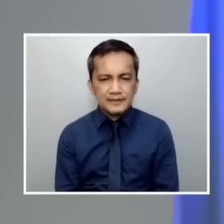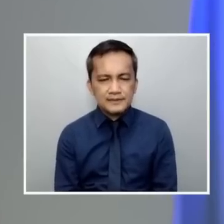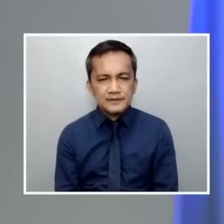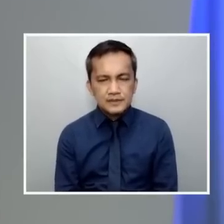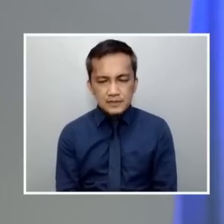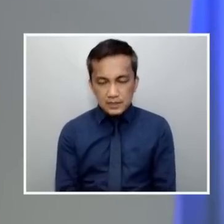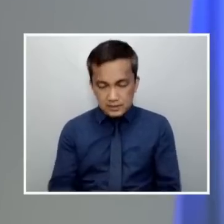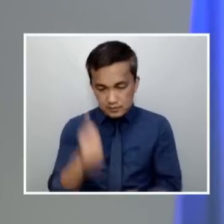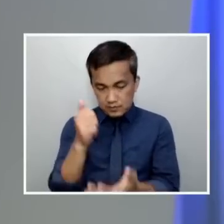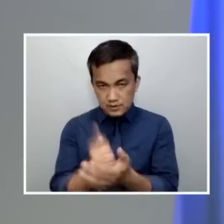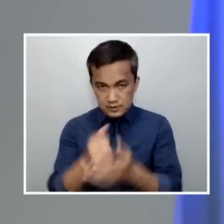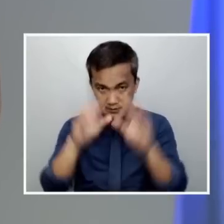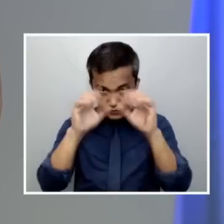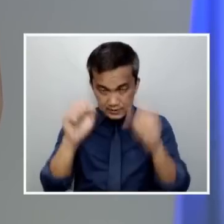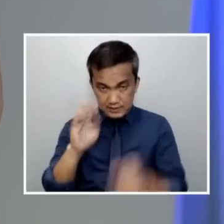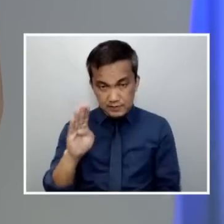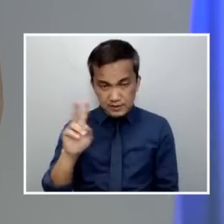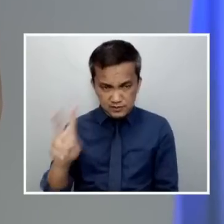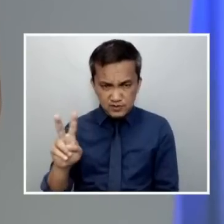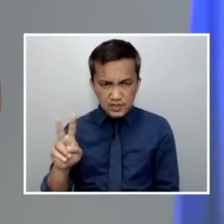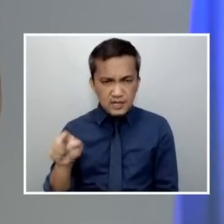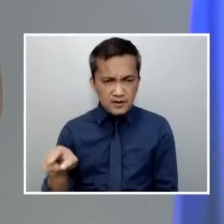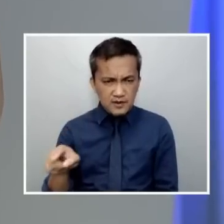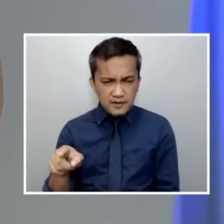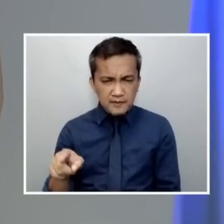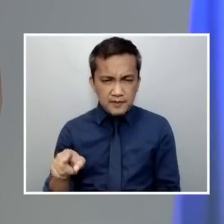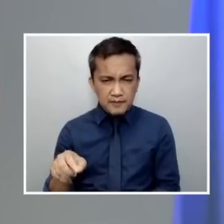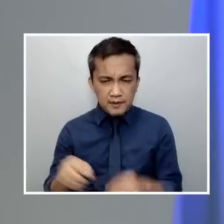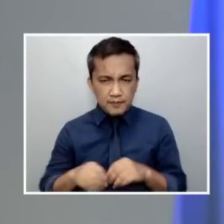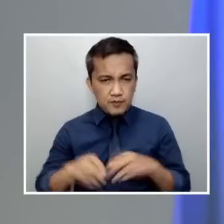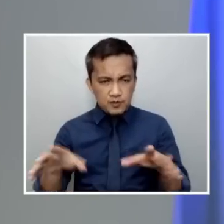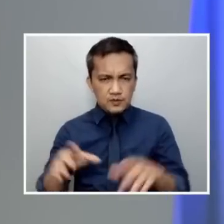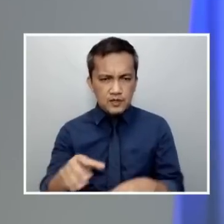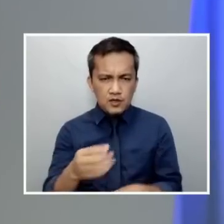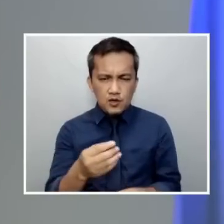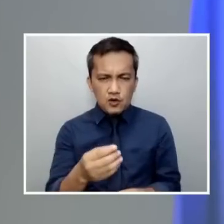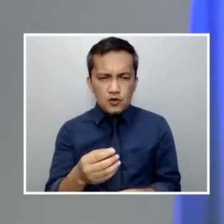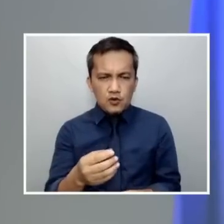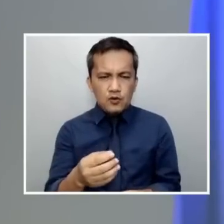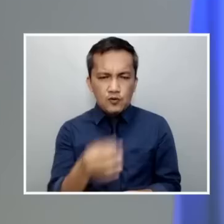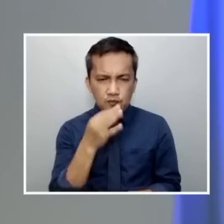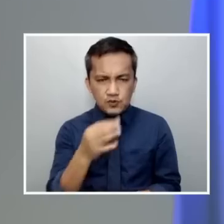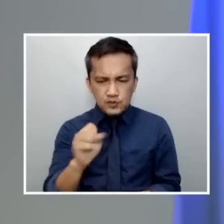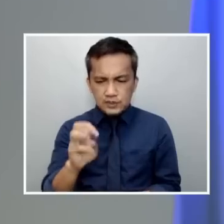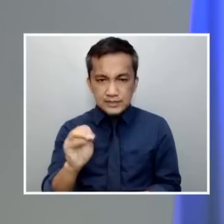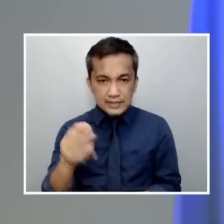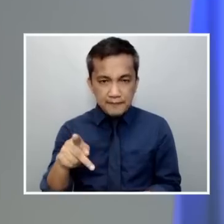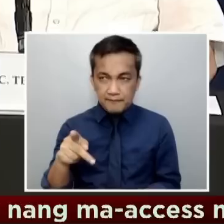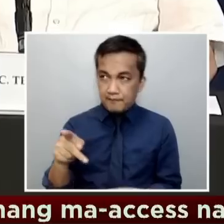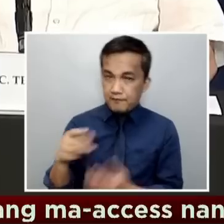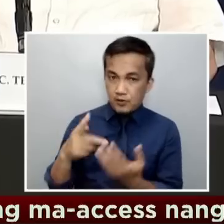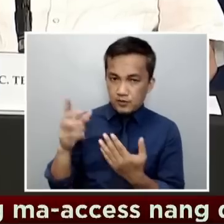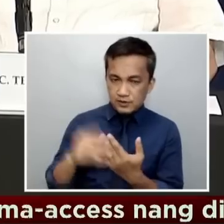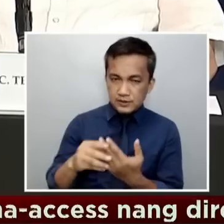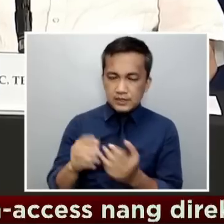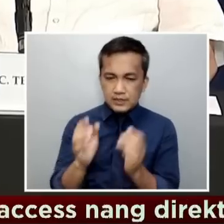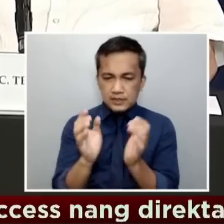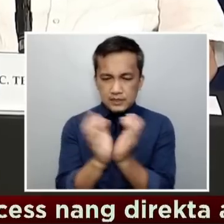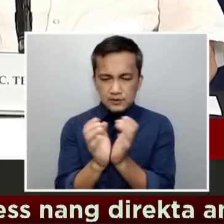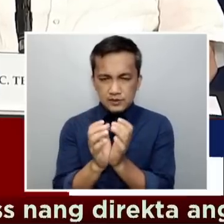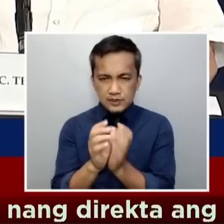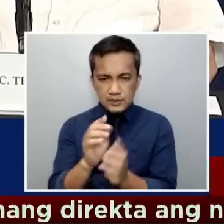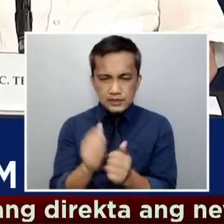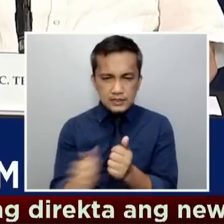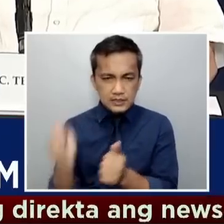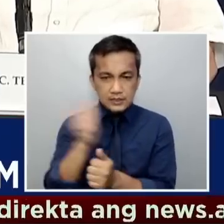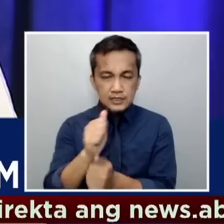Inaprubahan na ni Pangulong Bongbong Marcos Jr. ang pagpapatupad ng food stamp program. Sinabi ni BSWD Secretary Rex Gatchalian